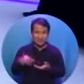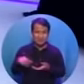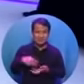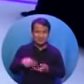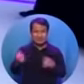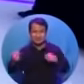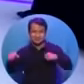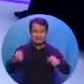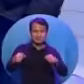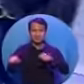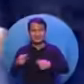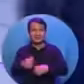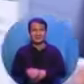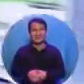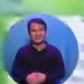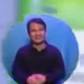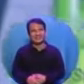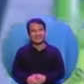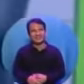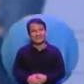dance muna, dalawa?